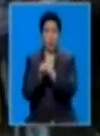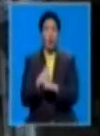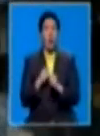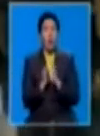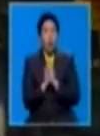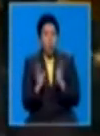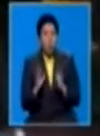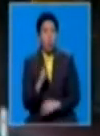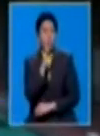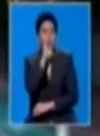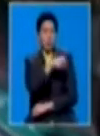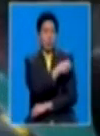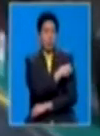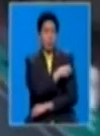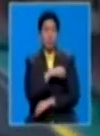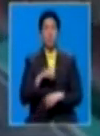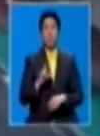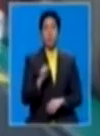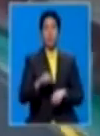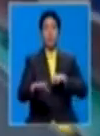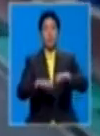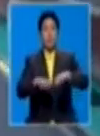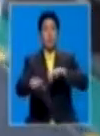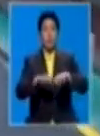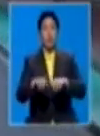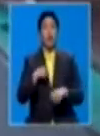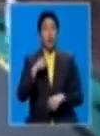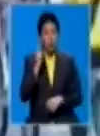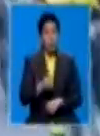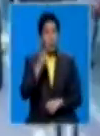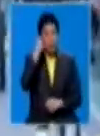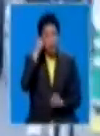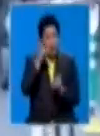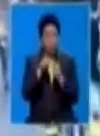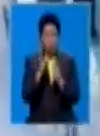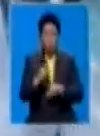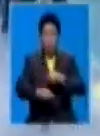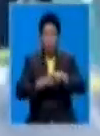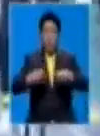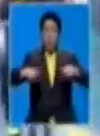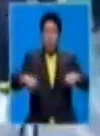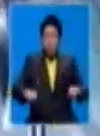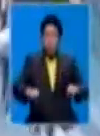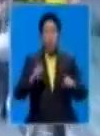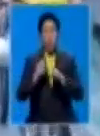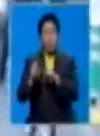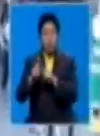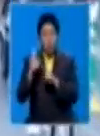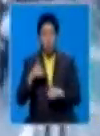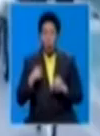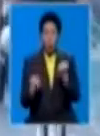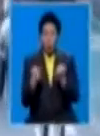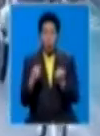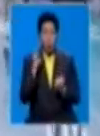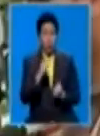ม.เป็นแม่งานหลักอย่างไรก็ตามการบริหารจัดการก็คงต้องคำนึงถึงพ่อค้าแม่ค้าวินมอเตอร์ไซค์การจราจรผู้ใช้รถใช้ถน